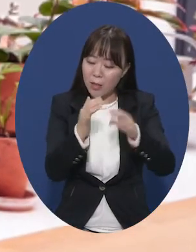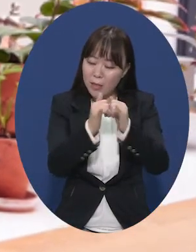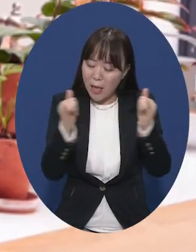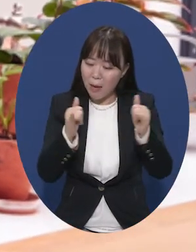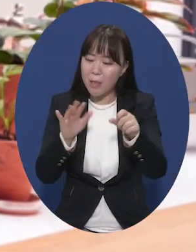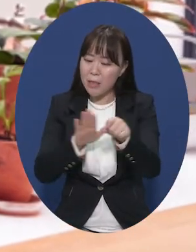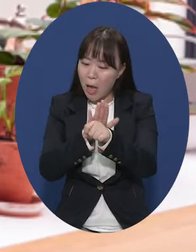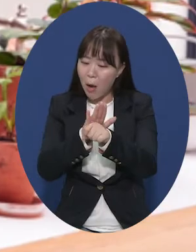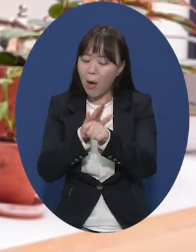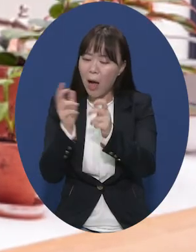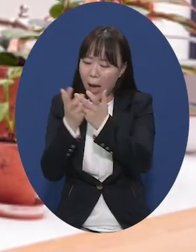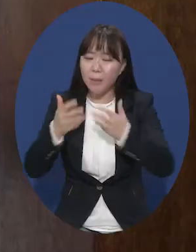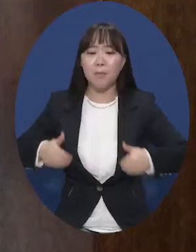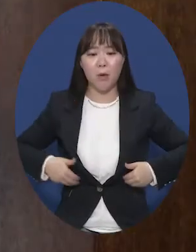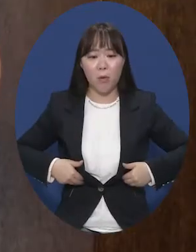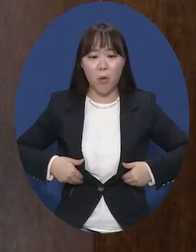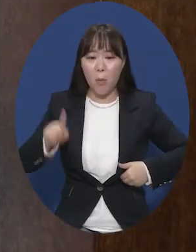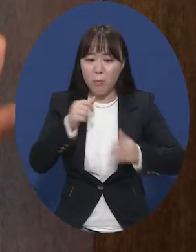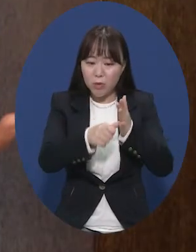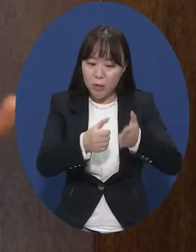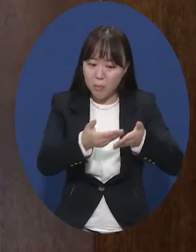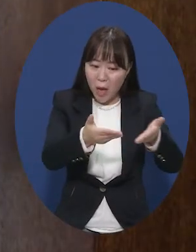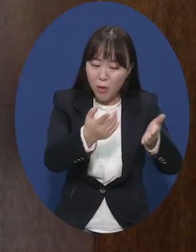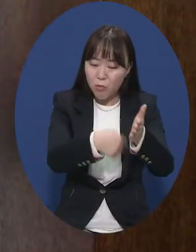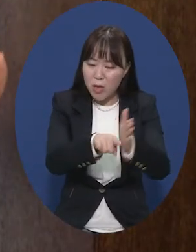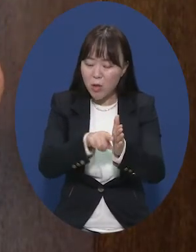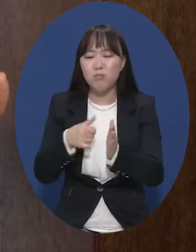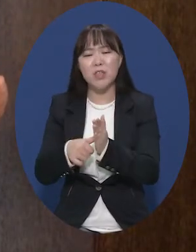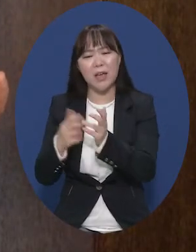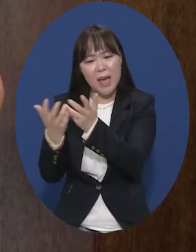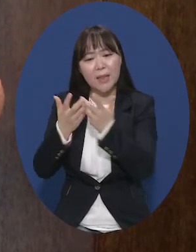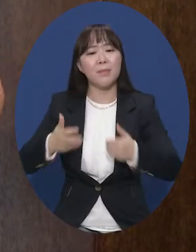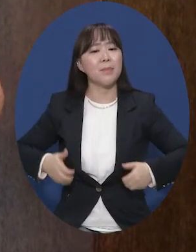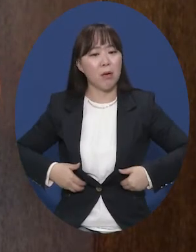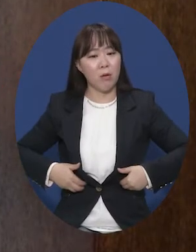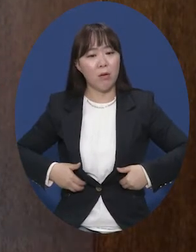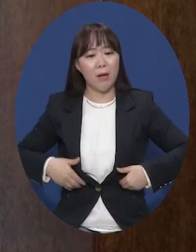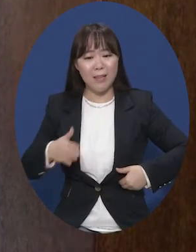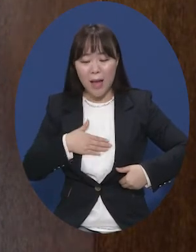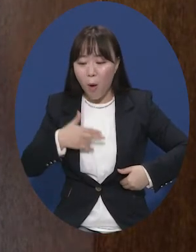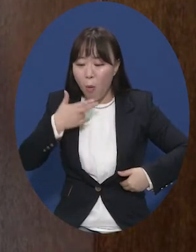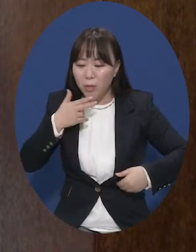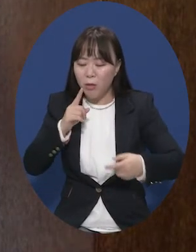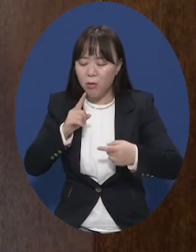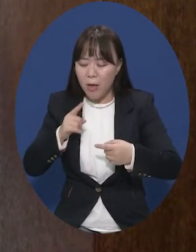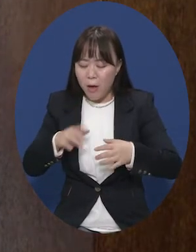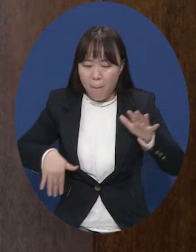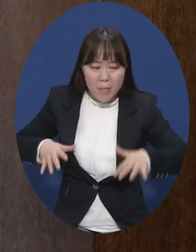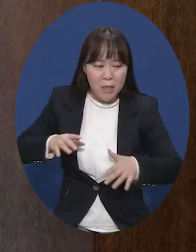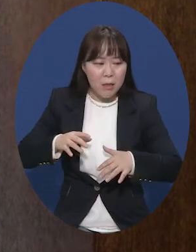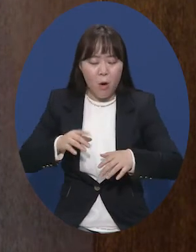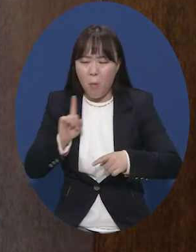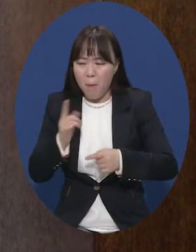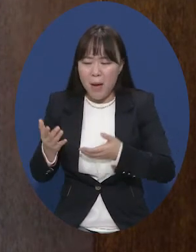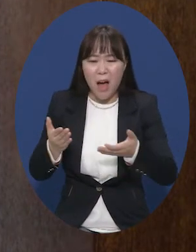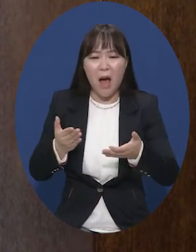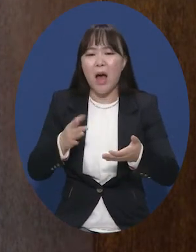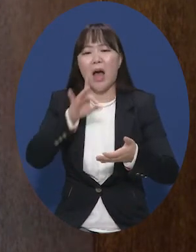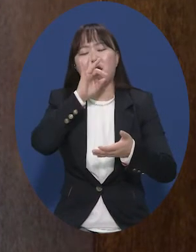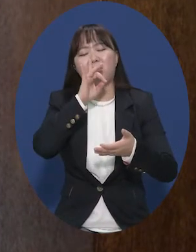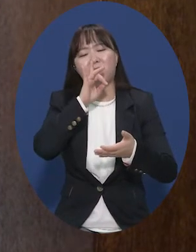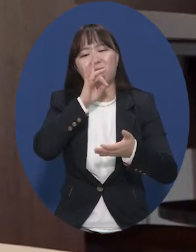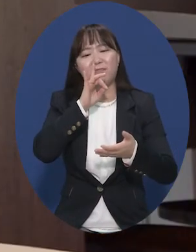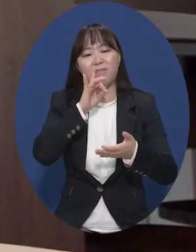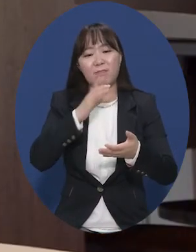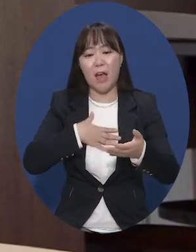전하는 사람들이 사랑이 가득해야 되고, 또 물질을 전하는 사람들이 물질이 가득해야 된다고 생각해요. 자신이 없는 것에서 주려고 하면 마음이